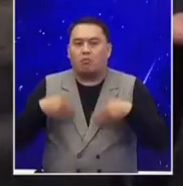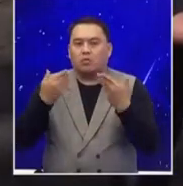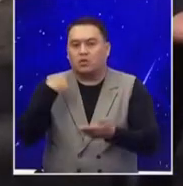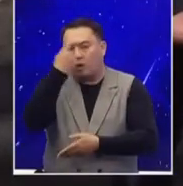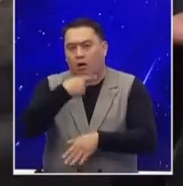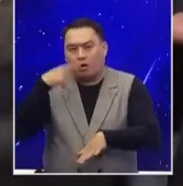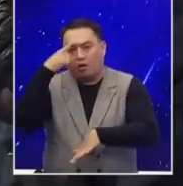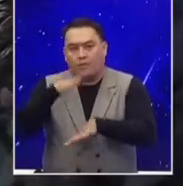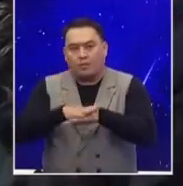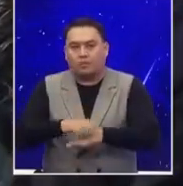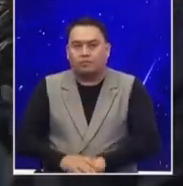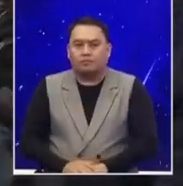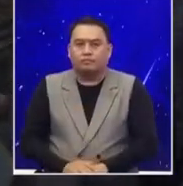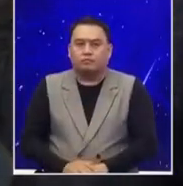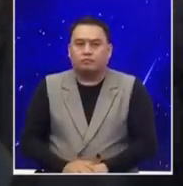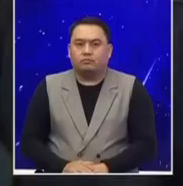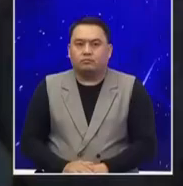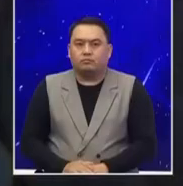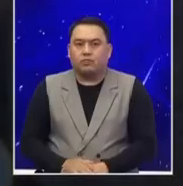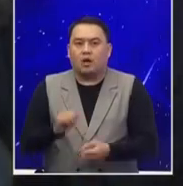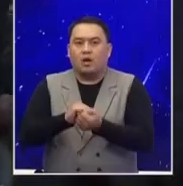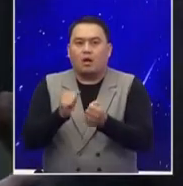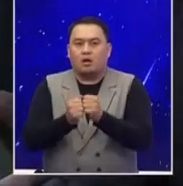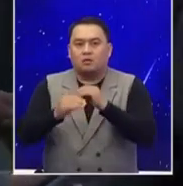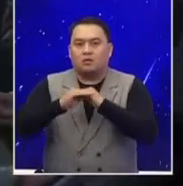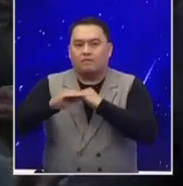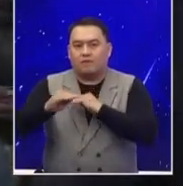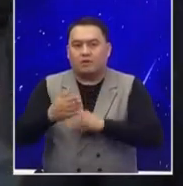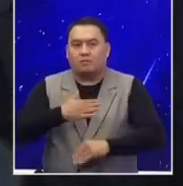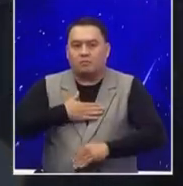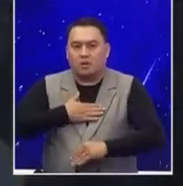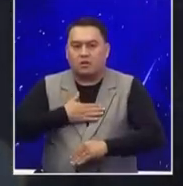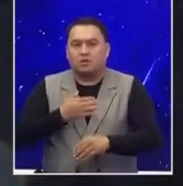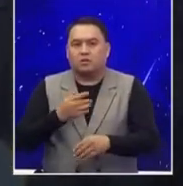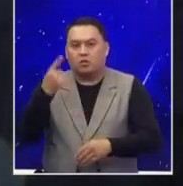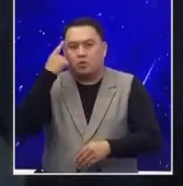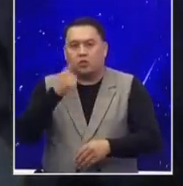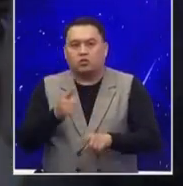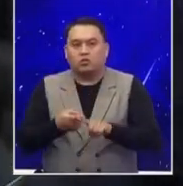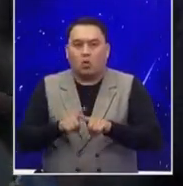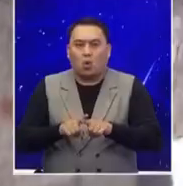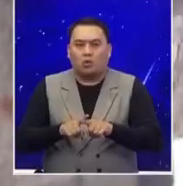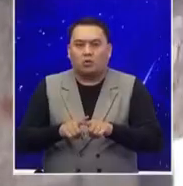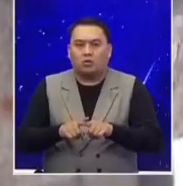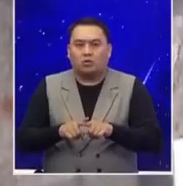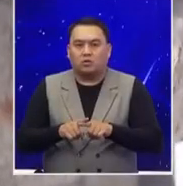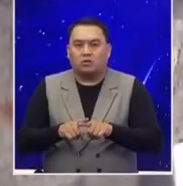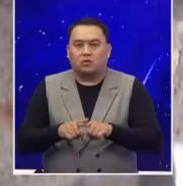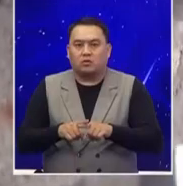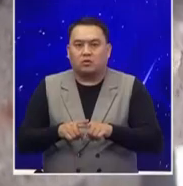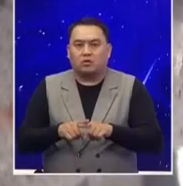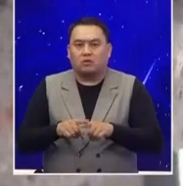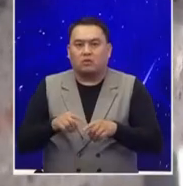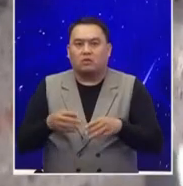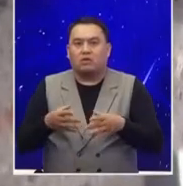лично к команде Кубаталова. Вот этот асфальт кто ложил? Они. Вот асфальт тоже, мы думаем, что-то здесь. Вот это, что за это? Где